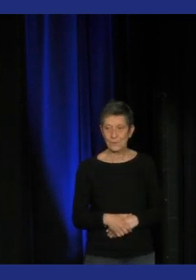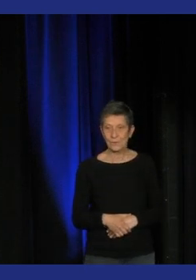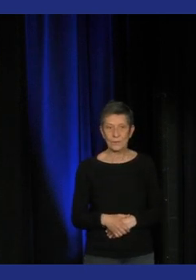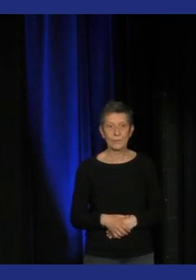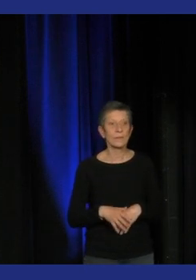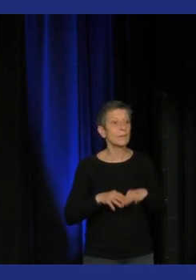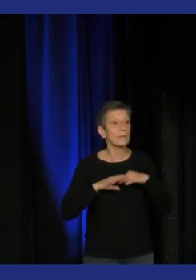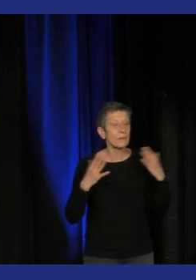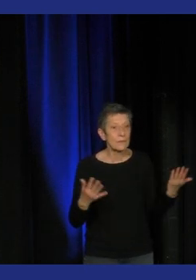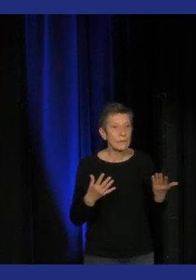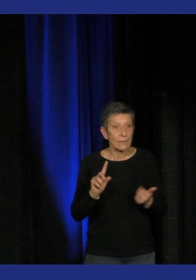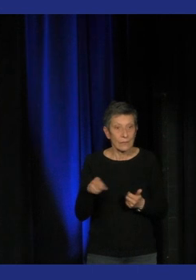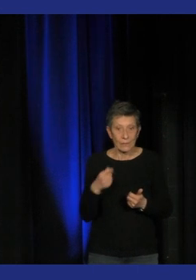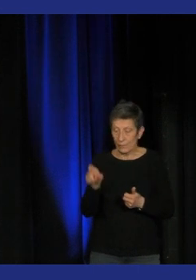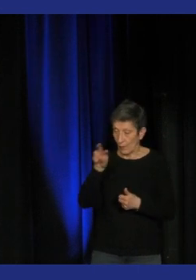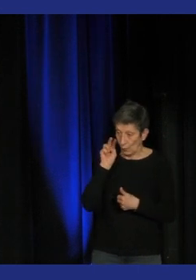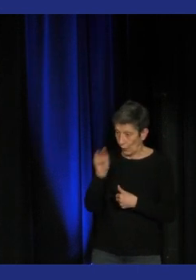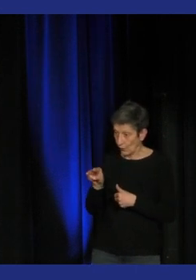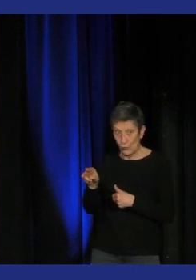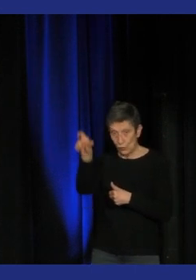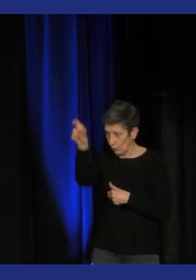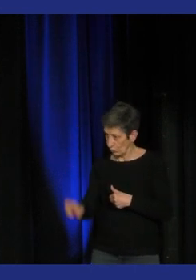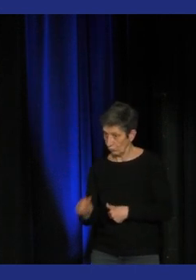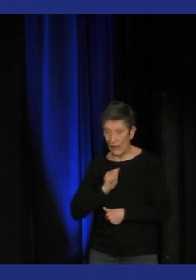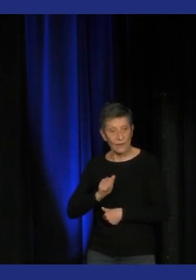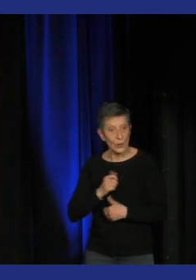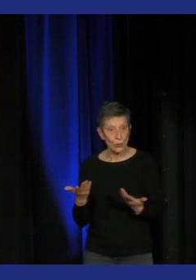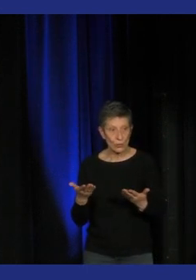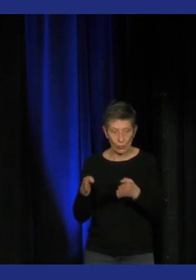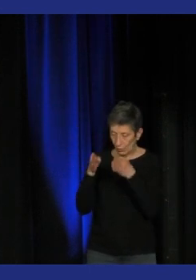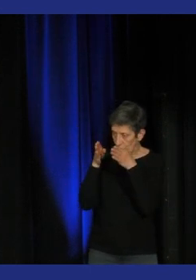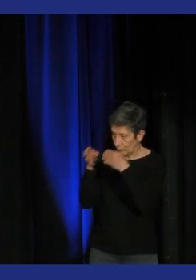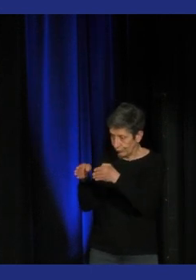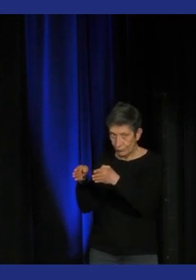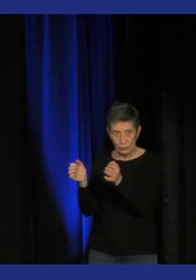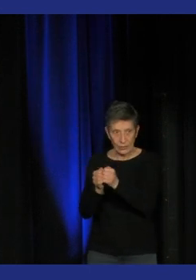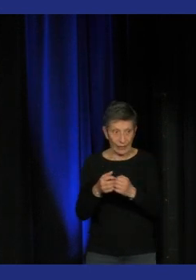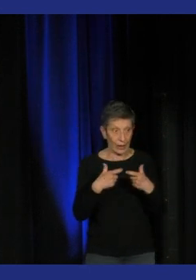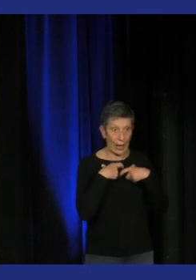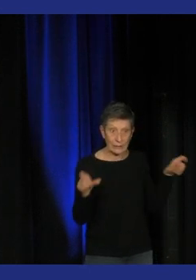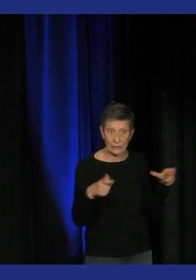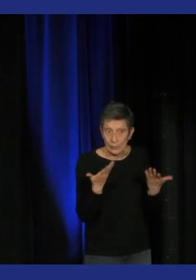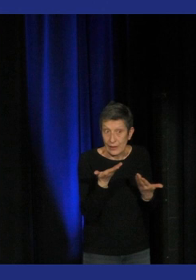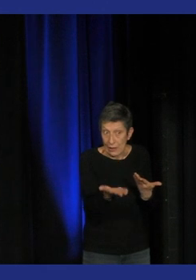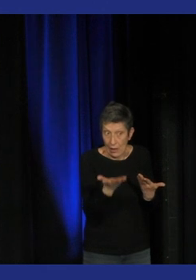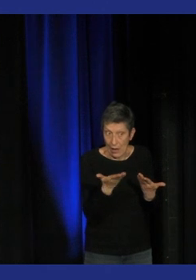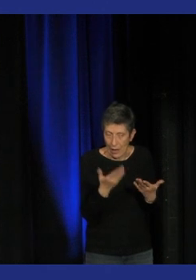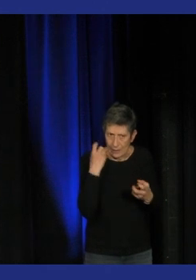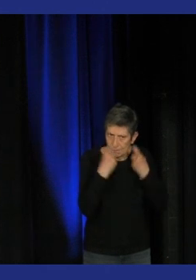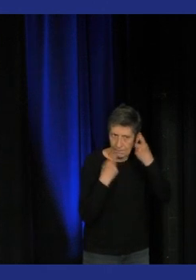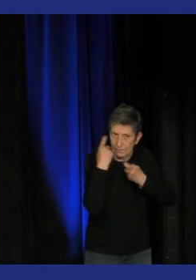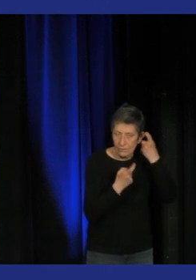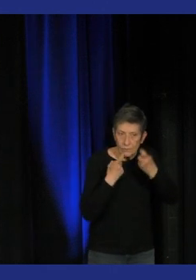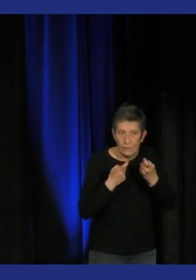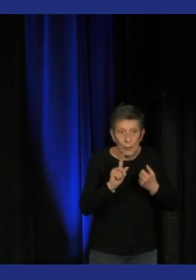Une vision très individuelle. Et quand on est centré sur la personne et qu'on essaye de travailler l'accessibilité, on va essayer de proposer des solutions comme va